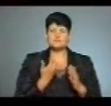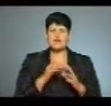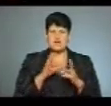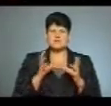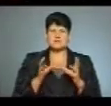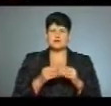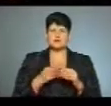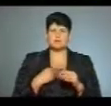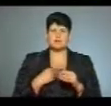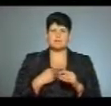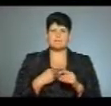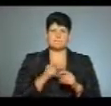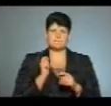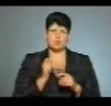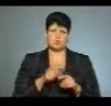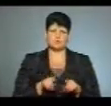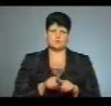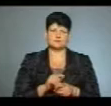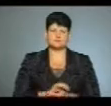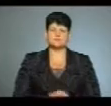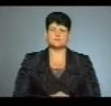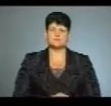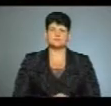загалом молоточками.